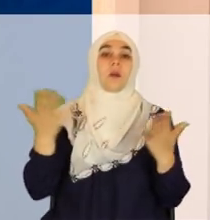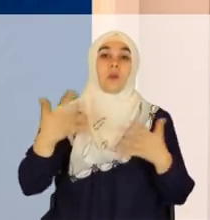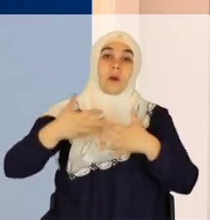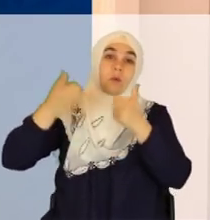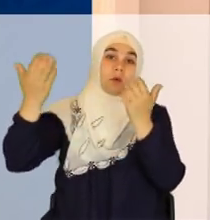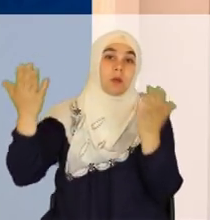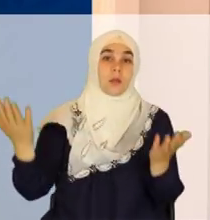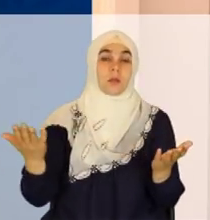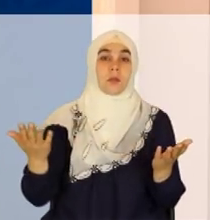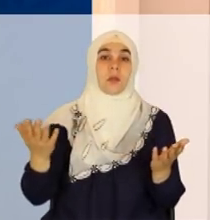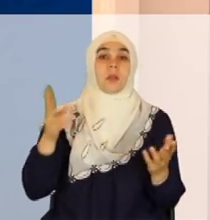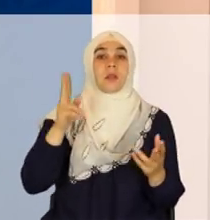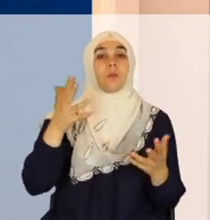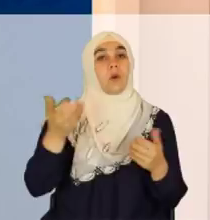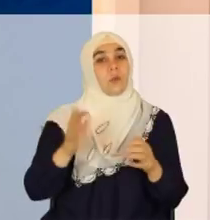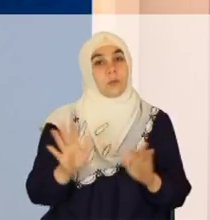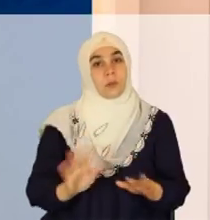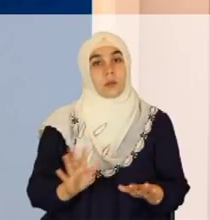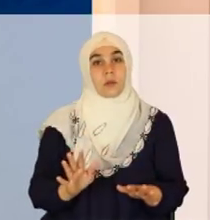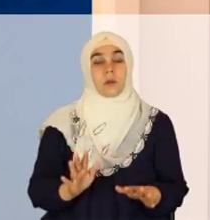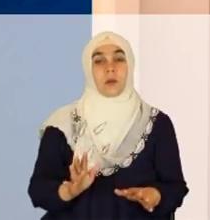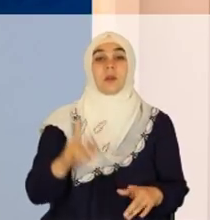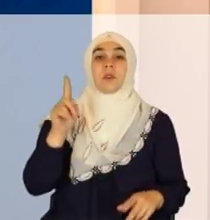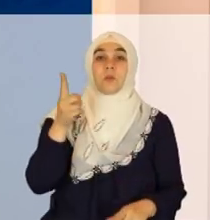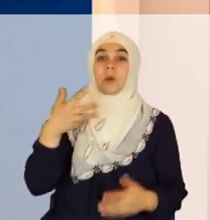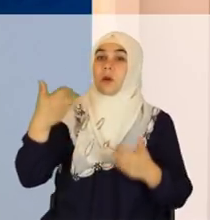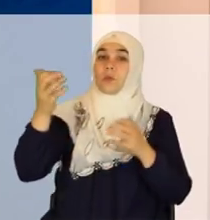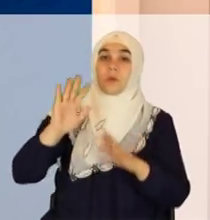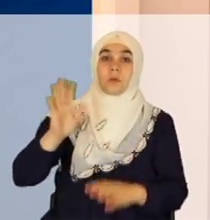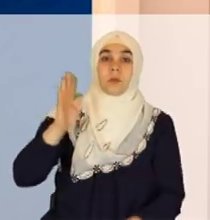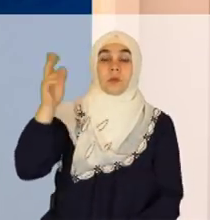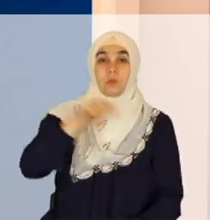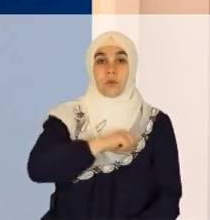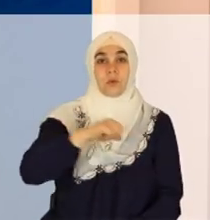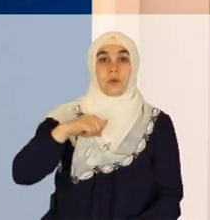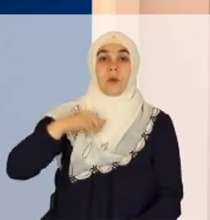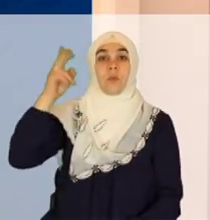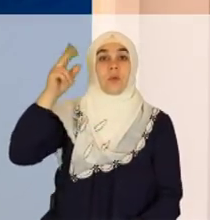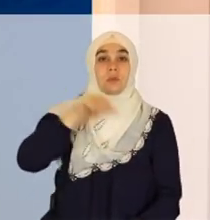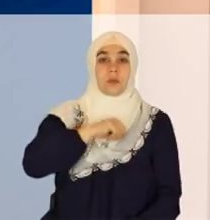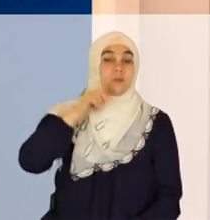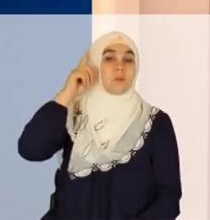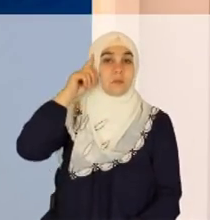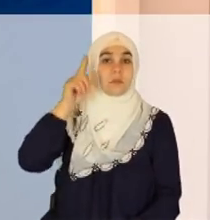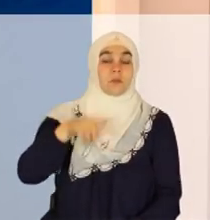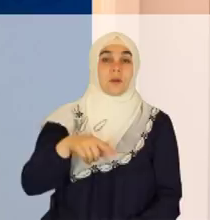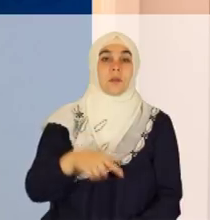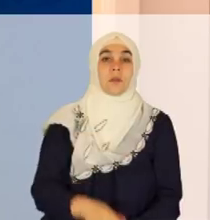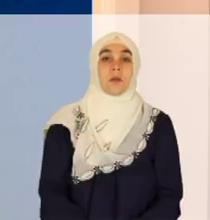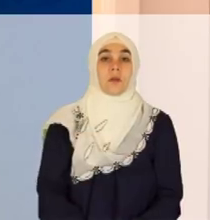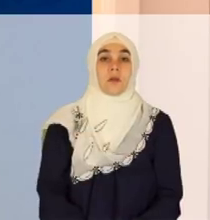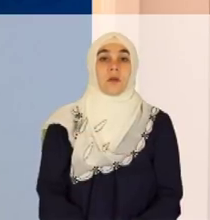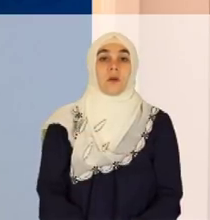qiladi, kimnikini qabul qilmaydi, nima uchun qabul qilmaydi? Nima? Alloh subhanahu va